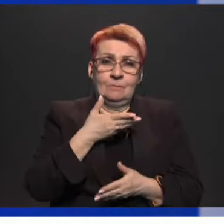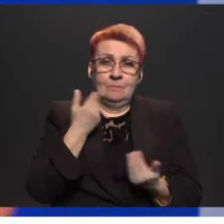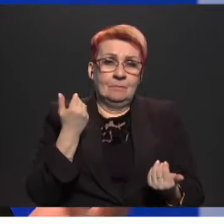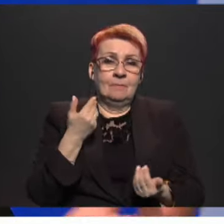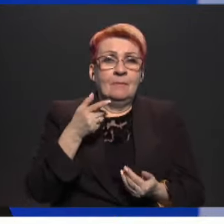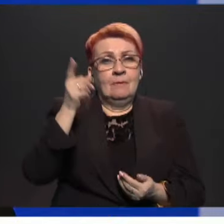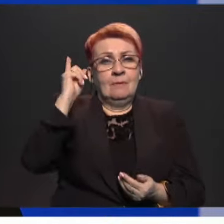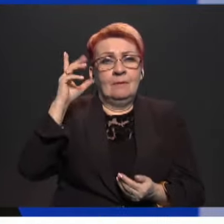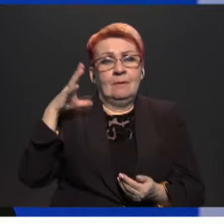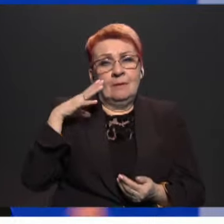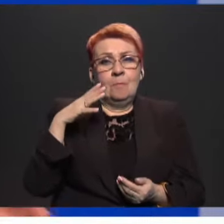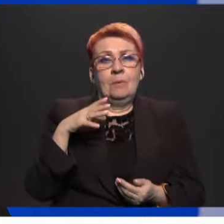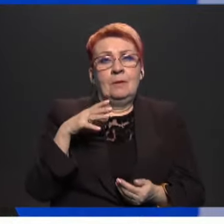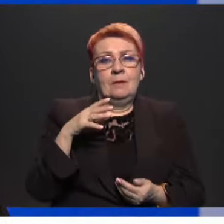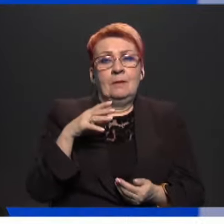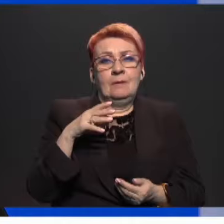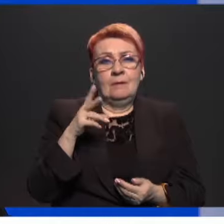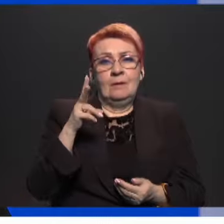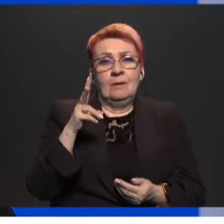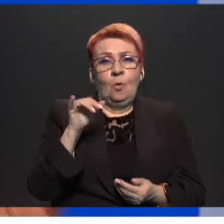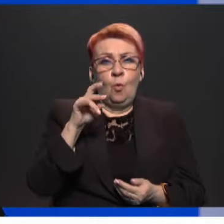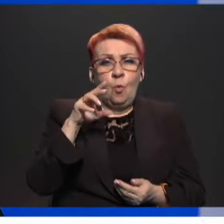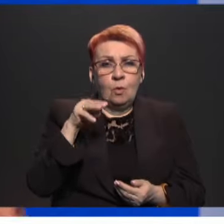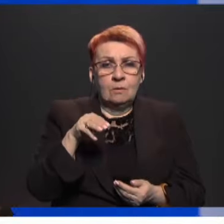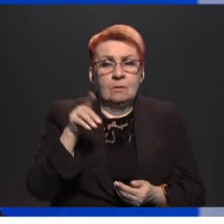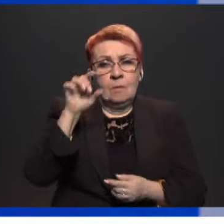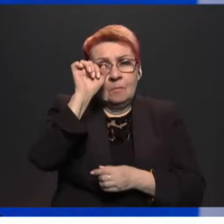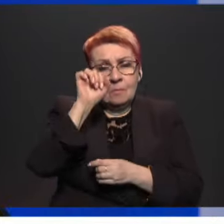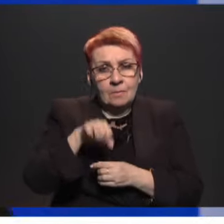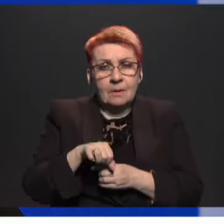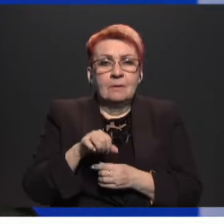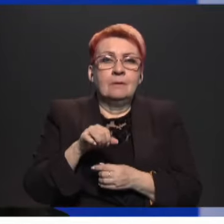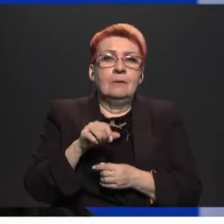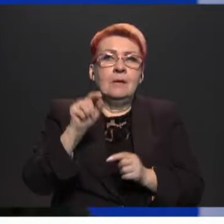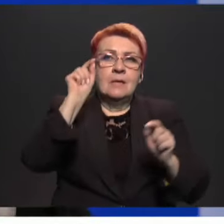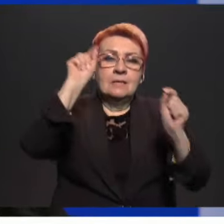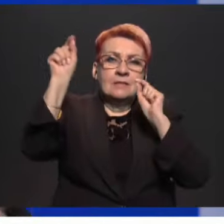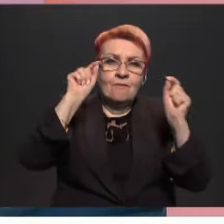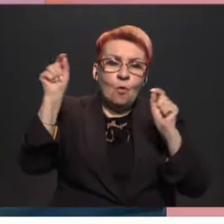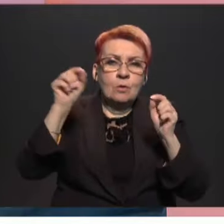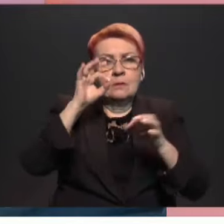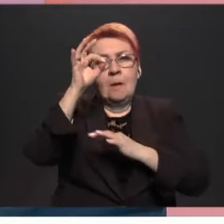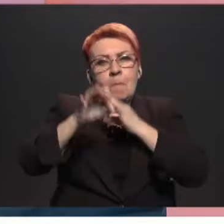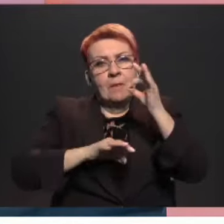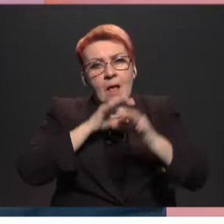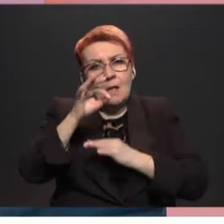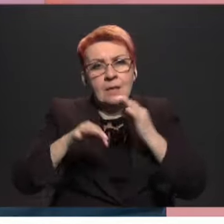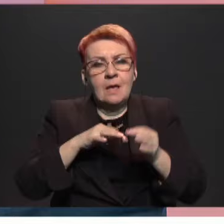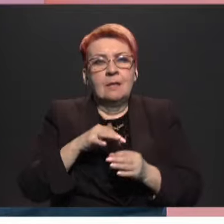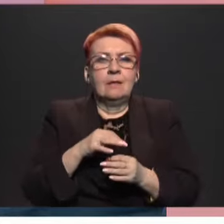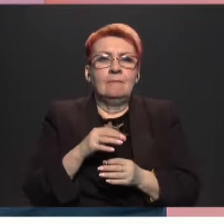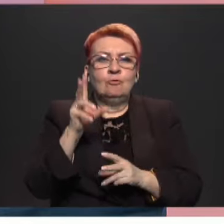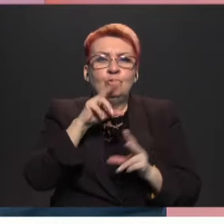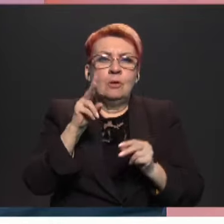культ, сабеизм, где люди поклонялись планетам, звездам, считали, что расположение этих звезд как